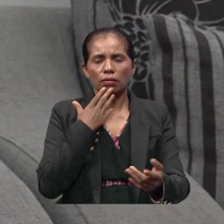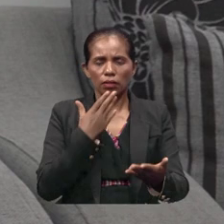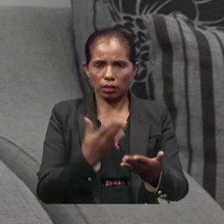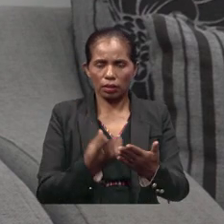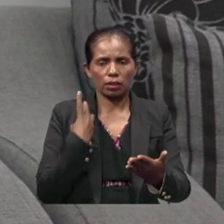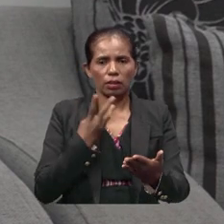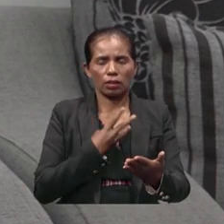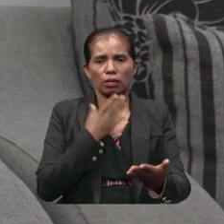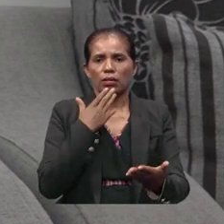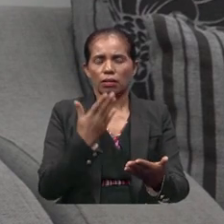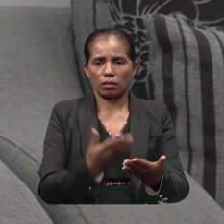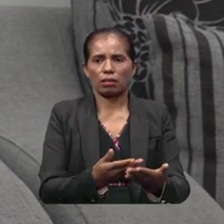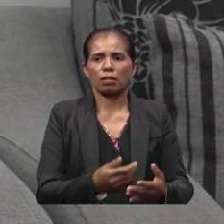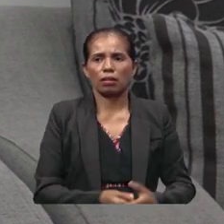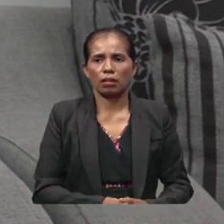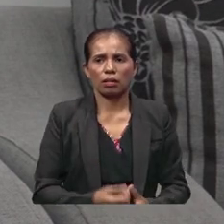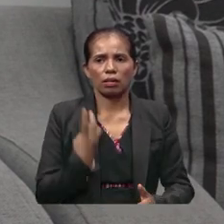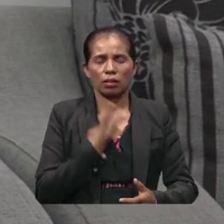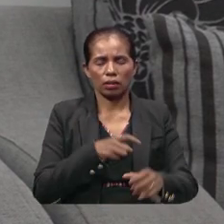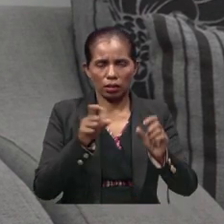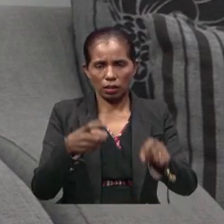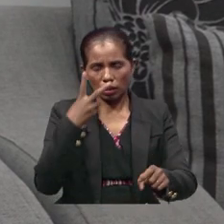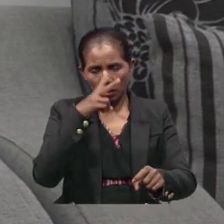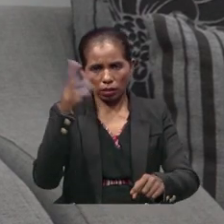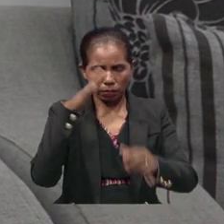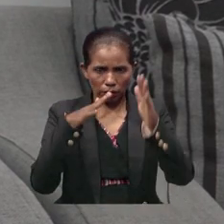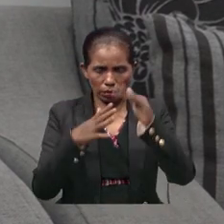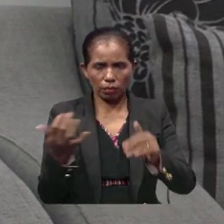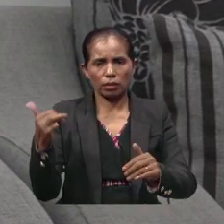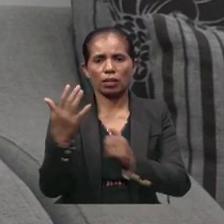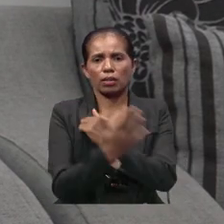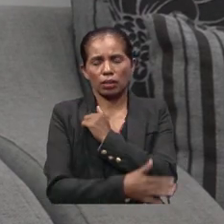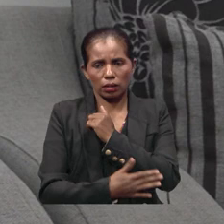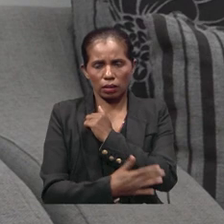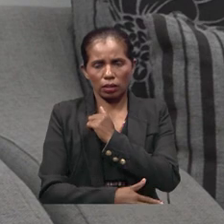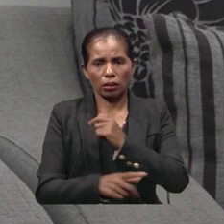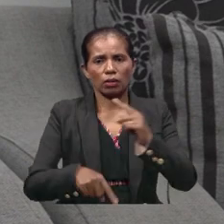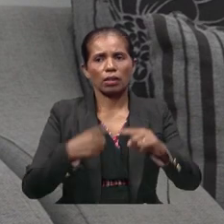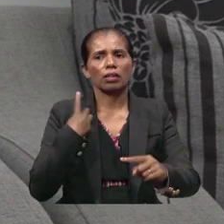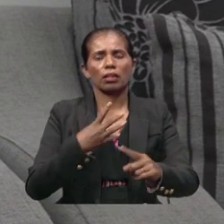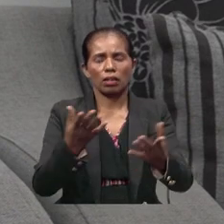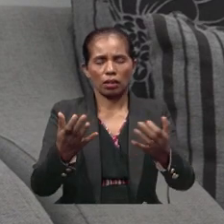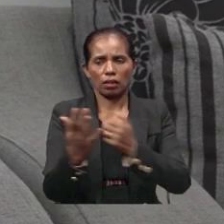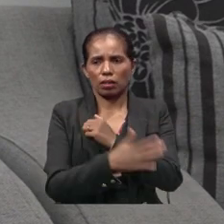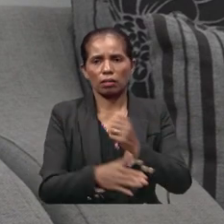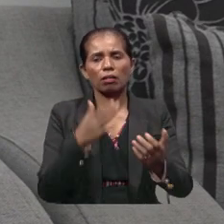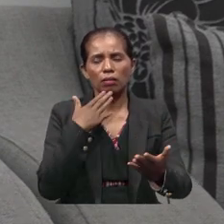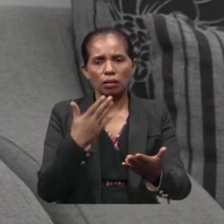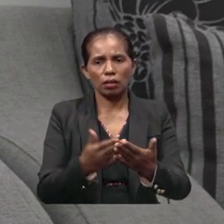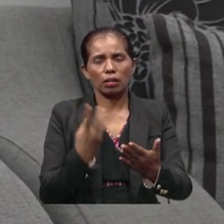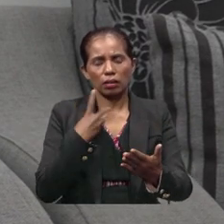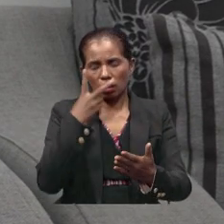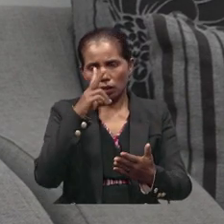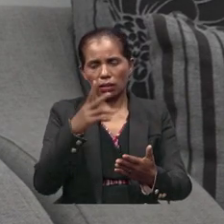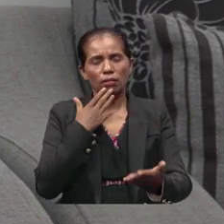mungkin itu dia diam. Di dunia itu tinggal hari buat problem asal itu ni nasau, berhiri tak kerja kelau nasau ni buat ni berma kita hari buat